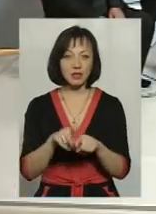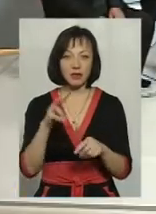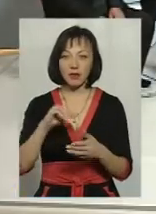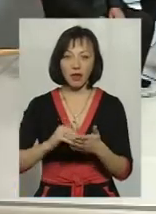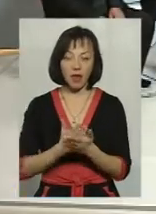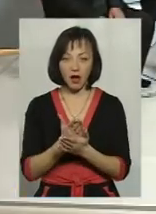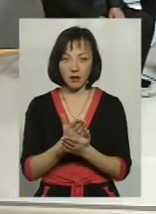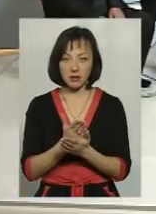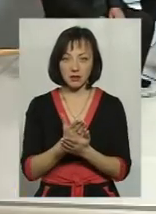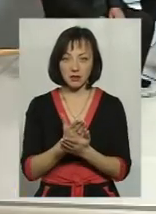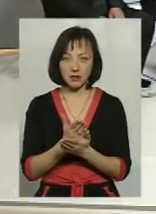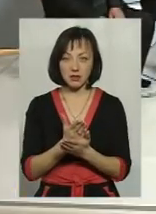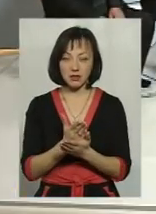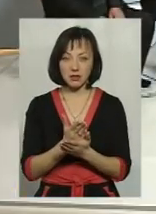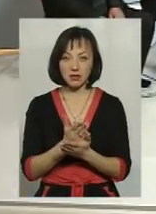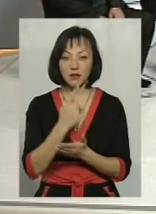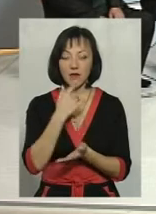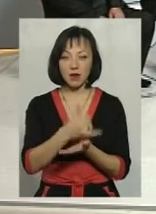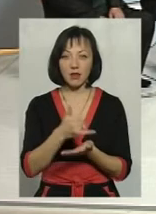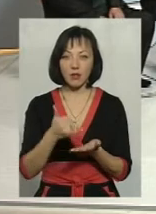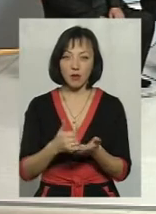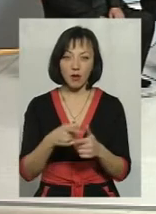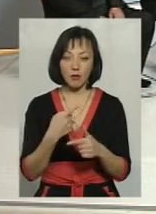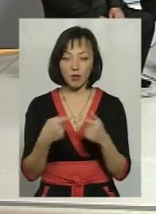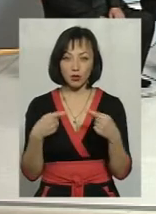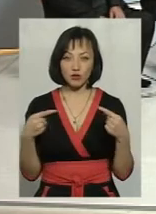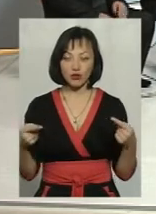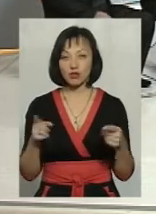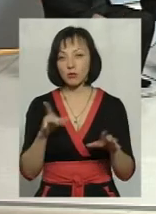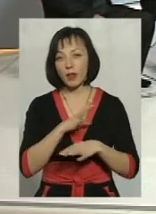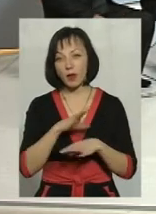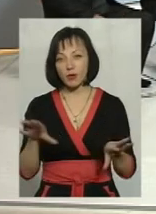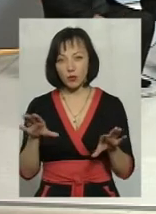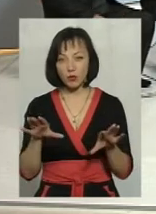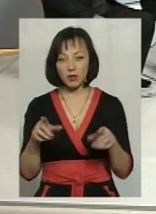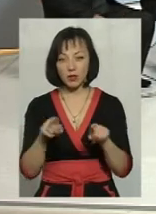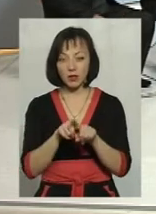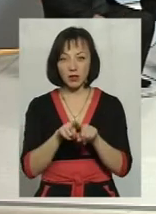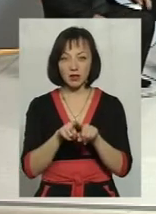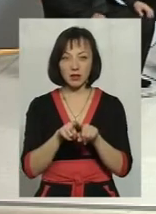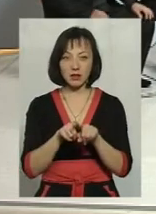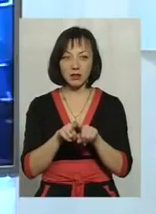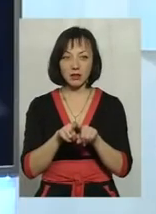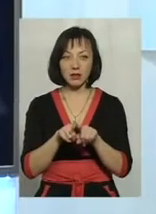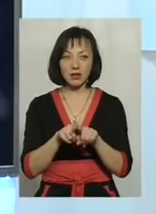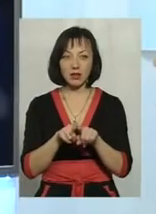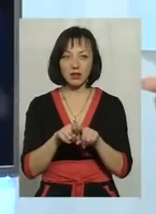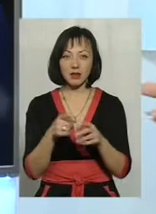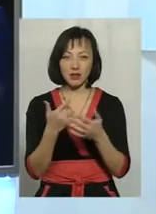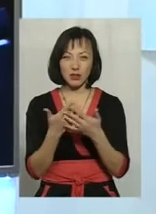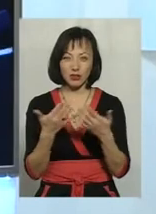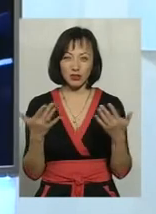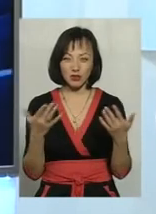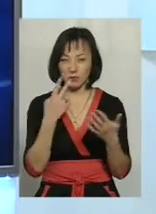неякісний вино неякісне або інший алкогольний напій. Щоб не було звішених таких частинок, це стосується горілки. Ну